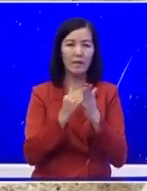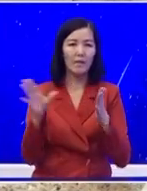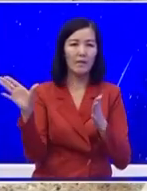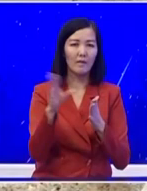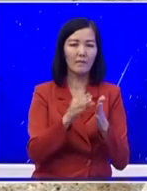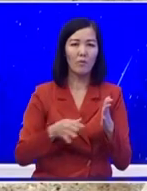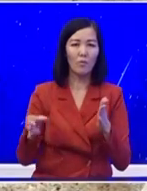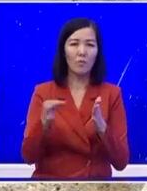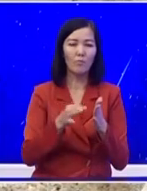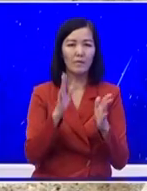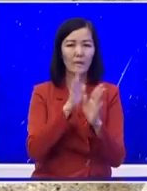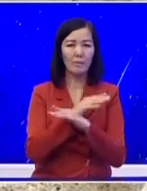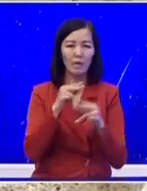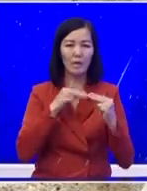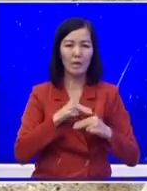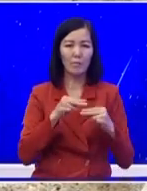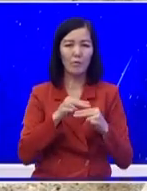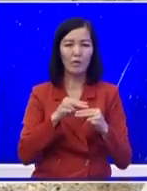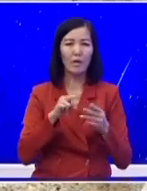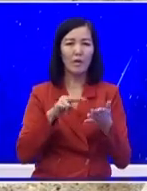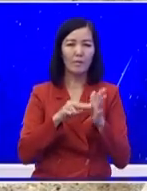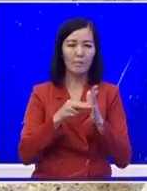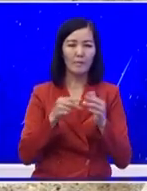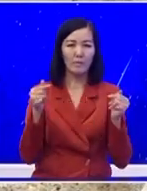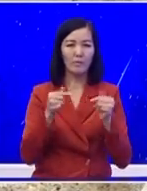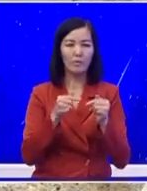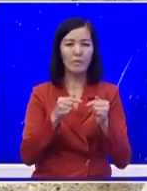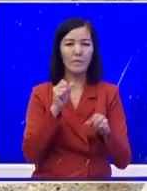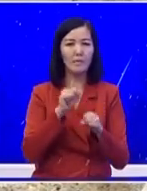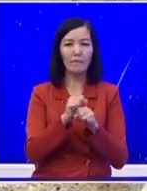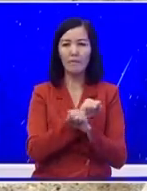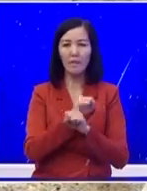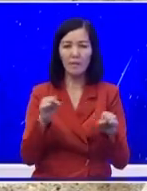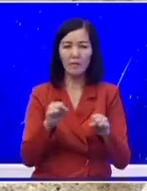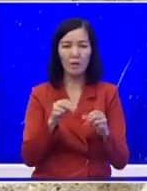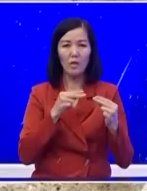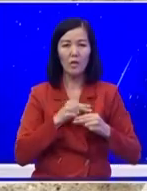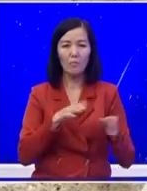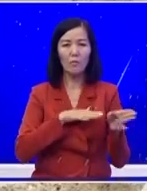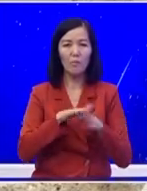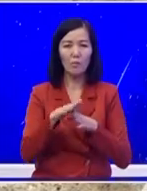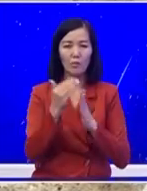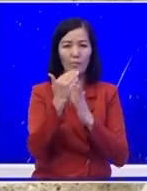территории области. В Капшигае работа идет согласно графику. Срывов не должно быть. Работы ведутся полным